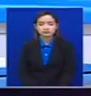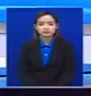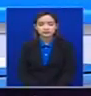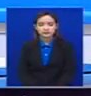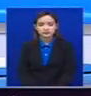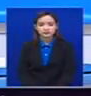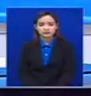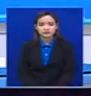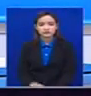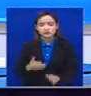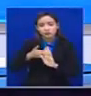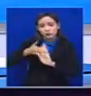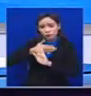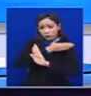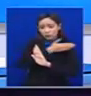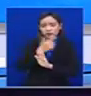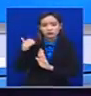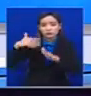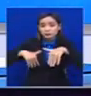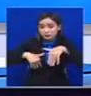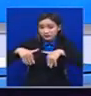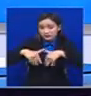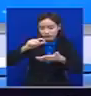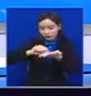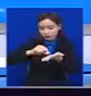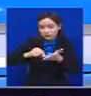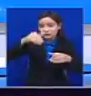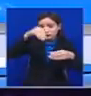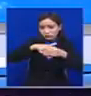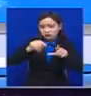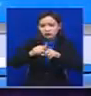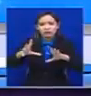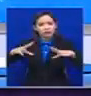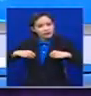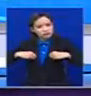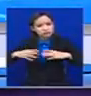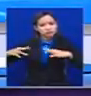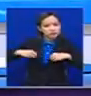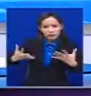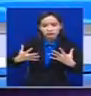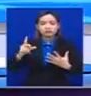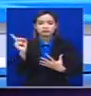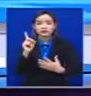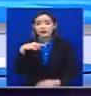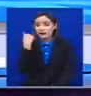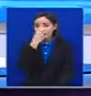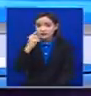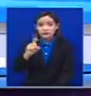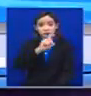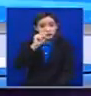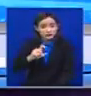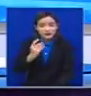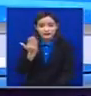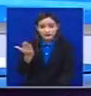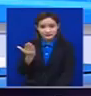ก่อนที่จะมีการลงประชามติในวันที่7สิงหาคมนี้นะคะว่าจะรับหรือไม่รับร่างรัฐธรรมนูญดังนั้นใครที่ยังมีข้อสงสัยอยู่นะคะต้องติ